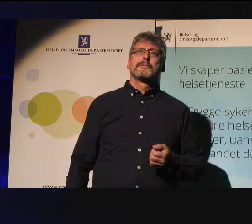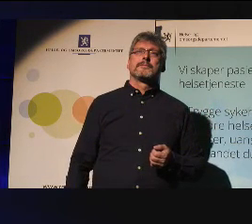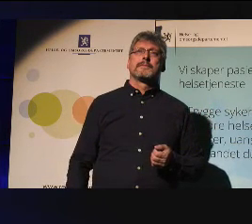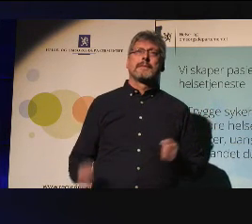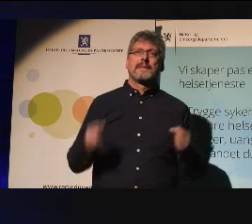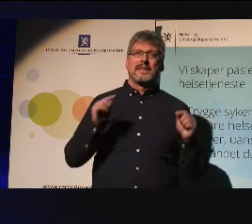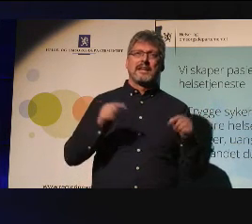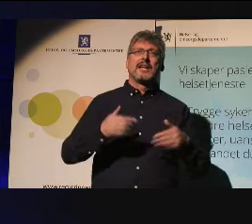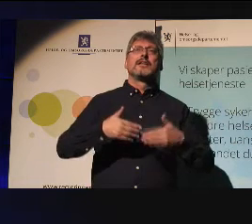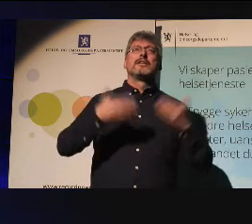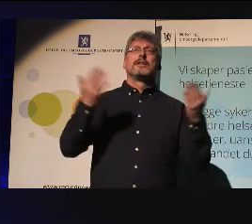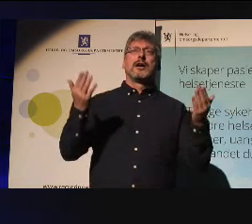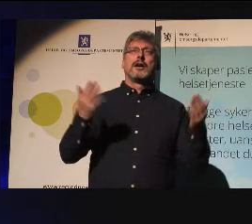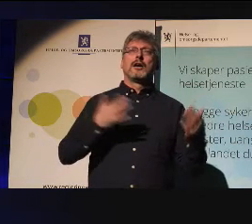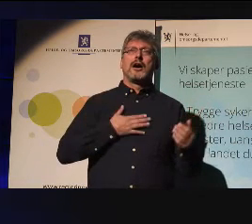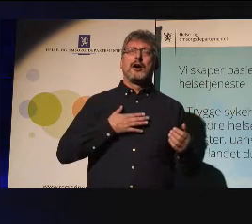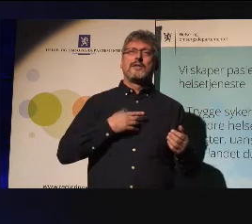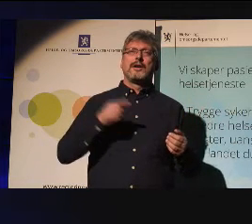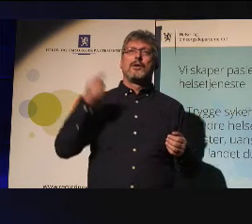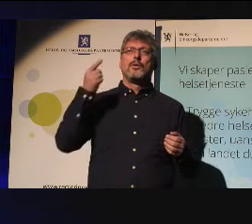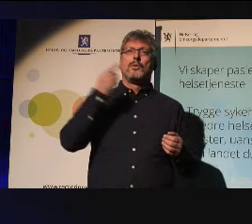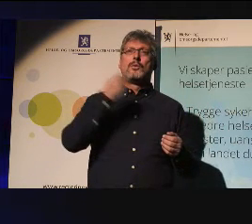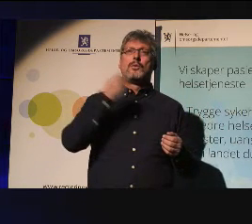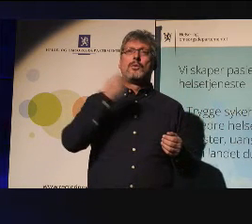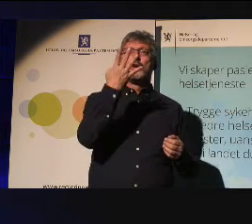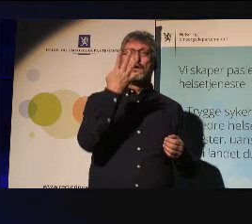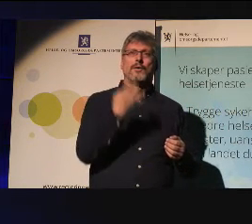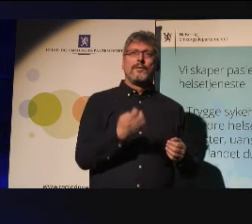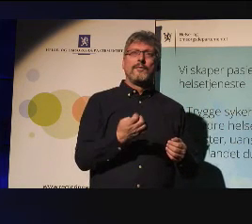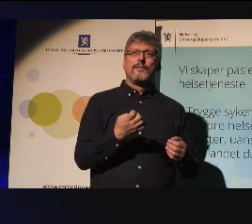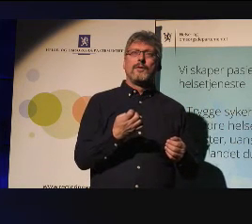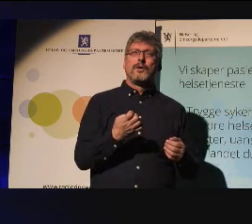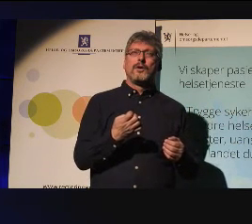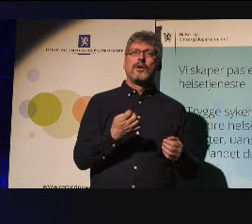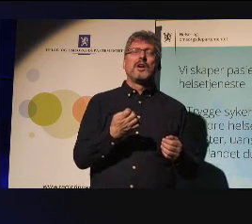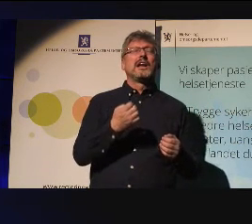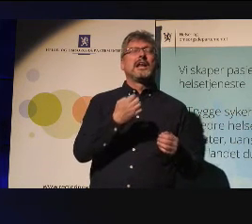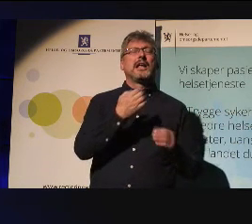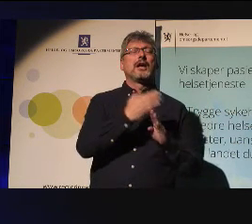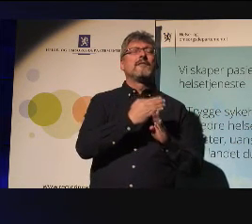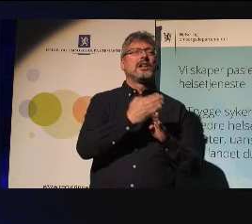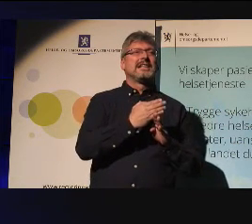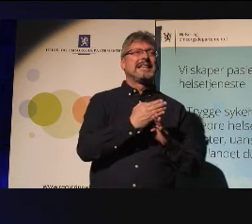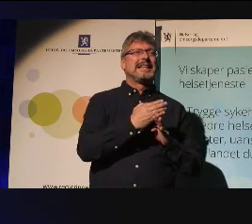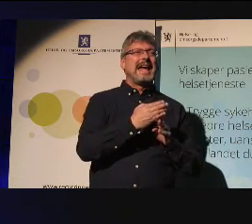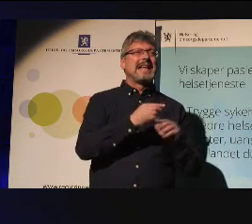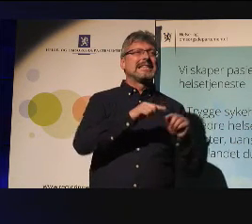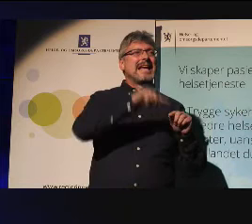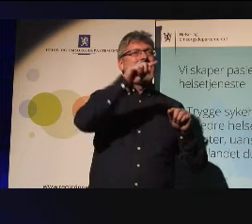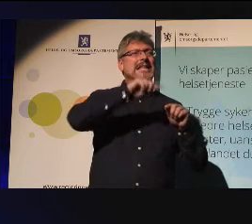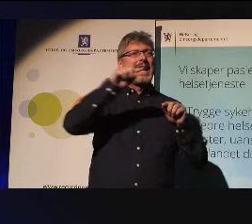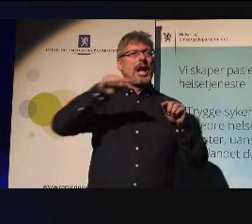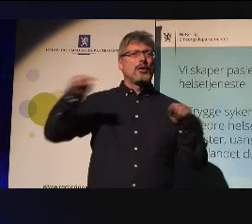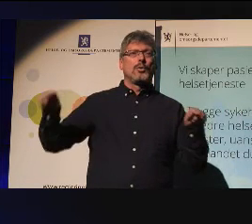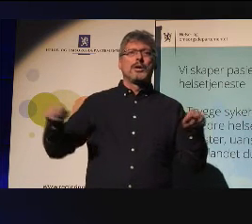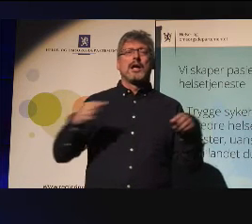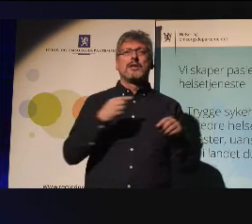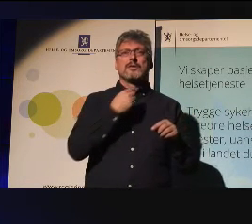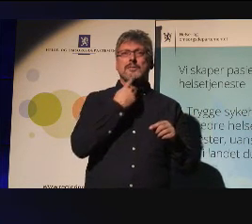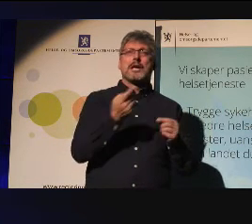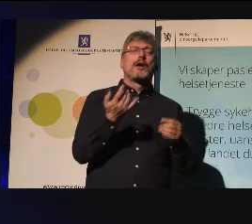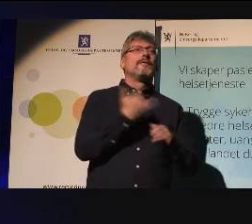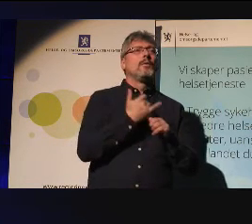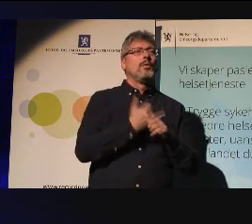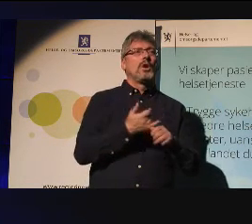sammen 140 nasjonale kvalitetsindikatorer som forteller oss hvordan det står til i den